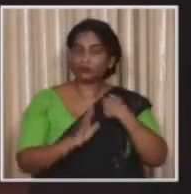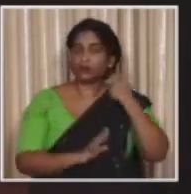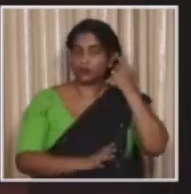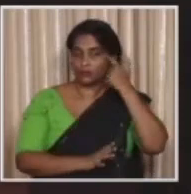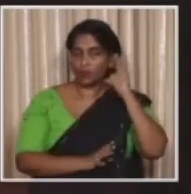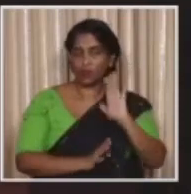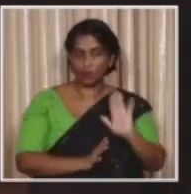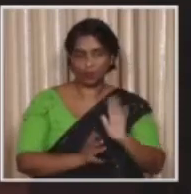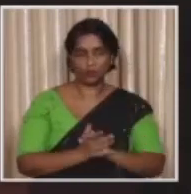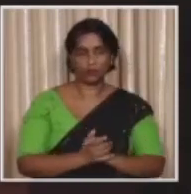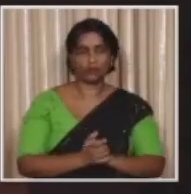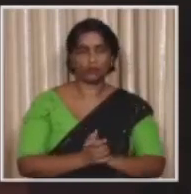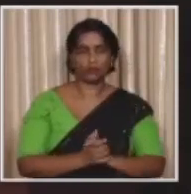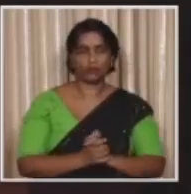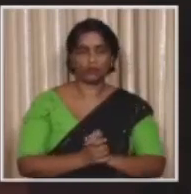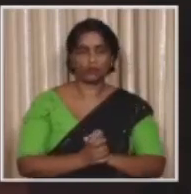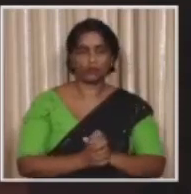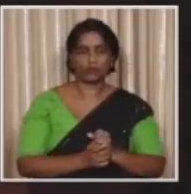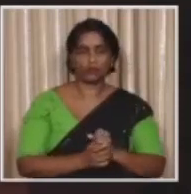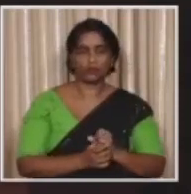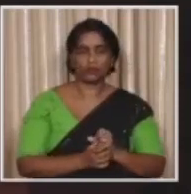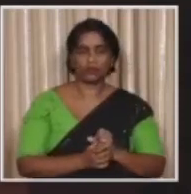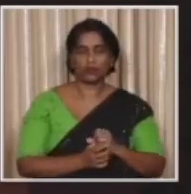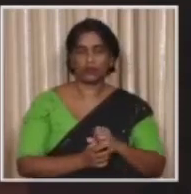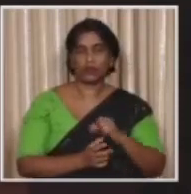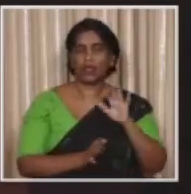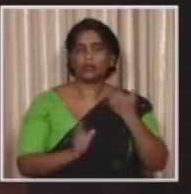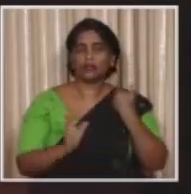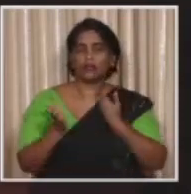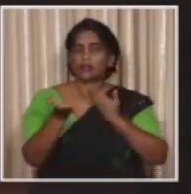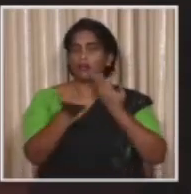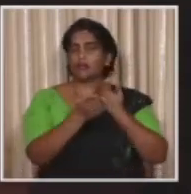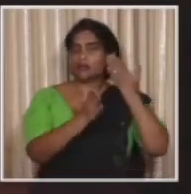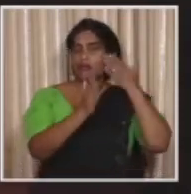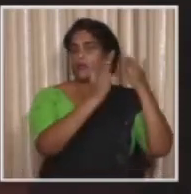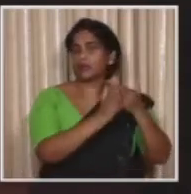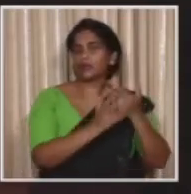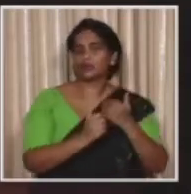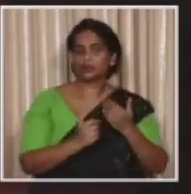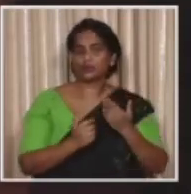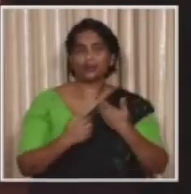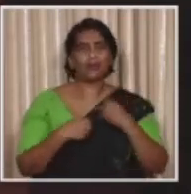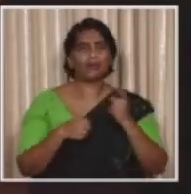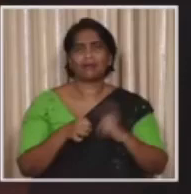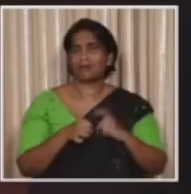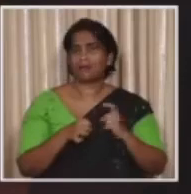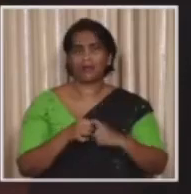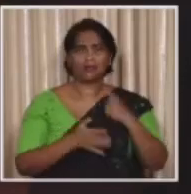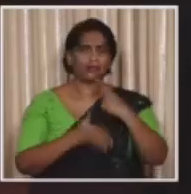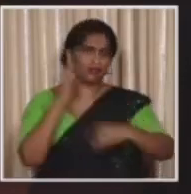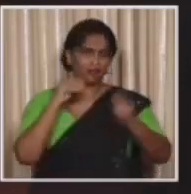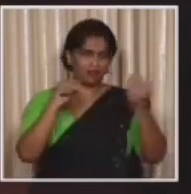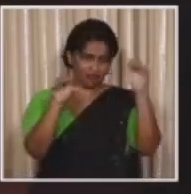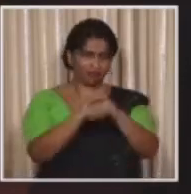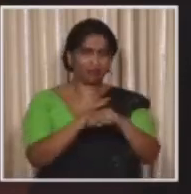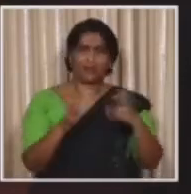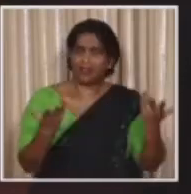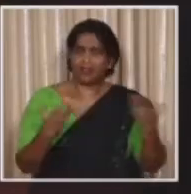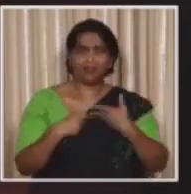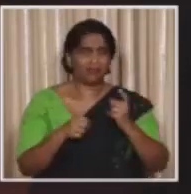ඕන කාරණාව. දැන් අයි අපි පෙනී හිටින්නේ? අපිට ප්‍රශ්නයක් නැහැ. එතුමා මැතිවරණ වලට එනවද